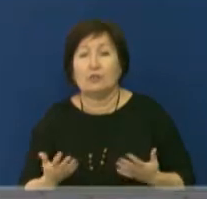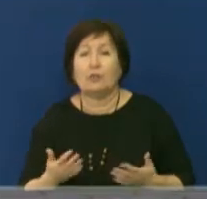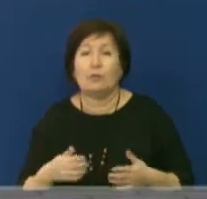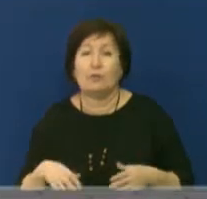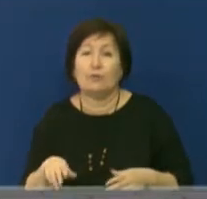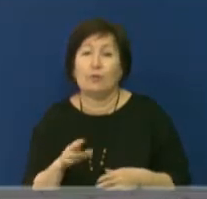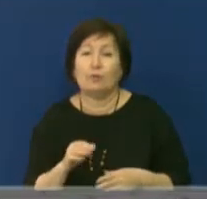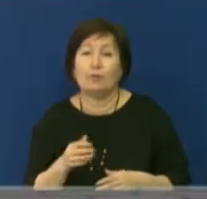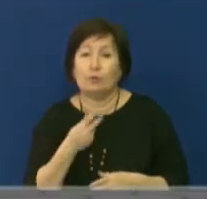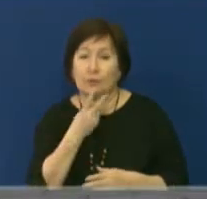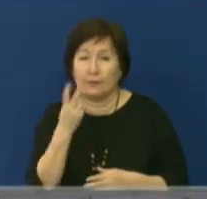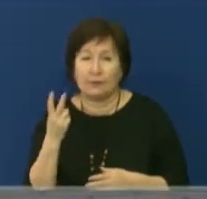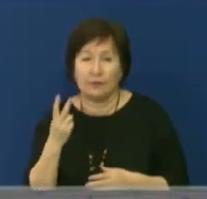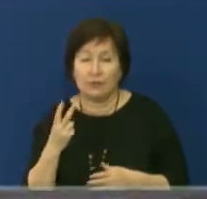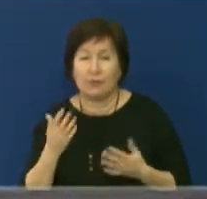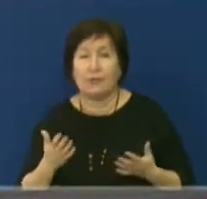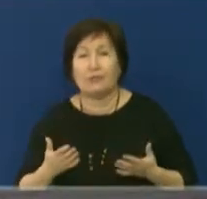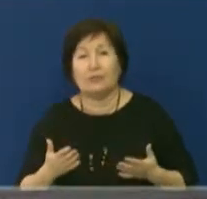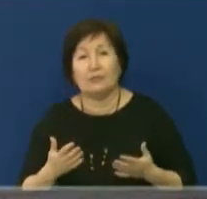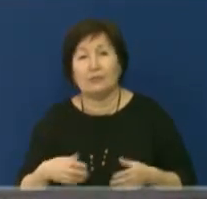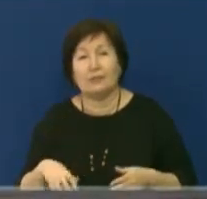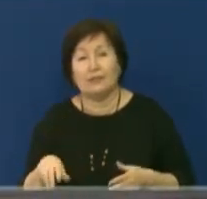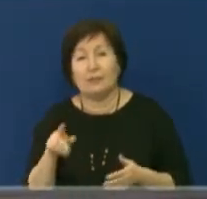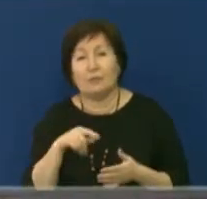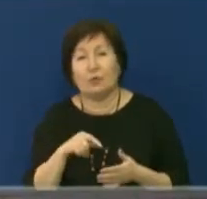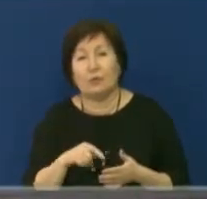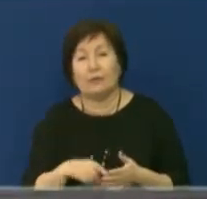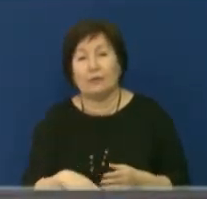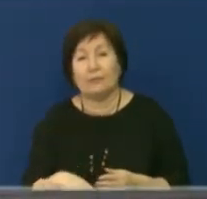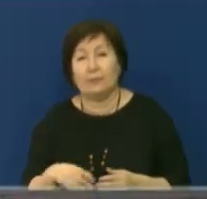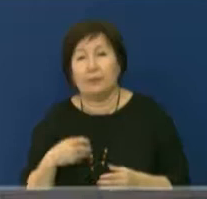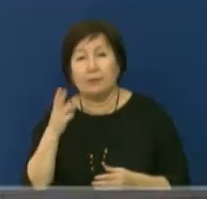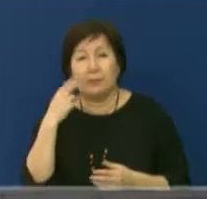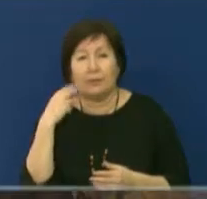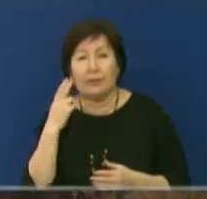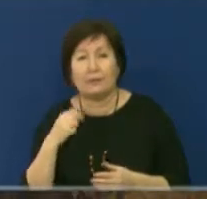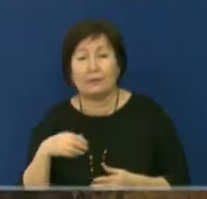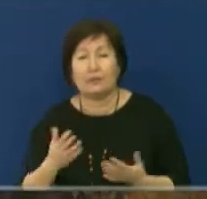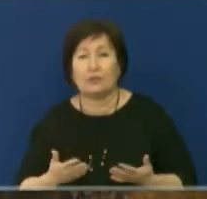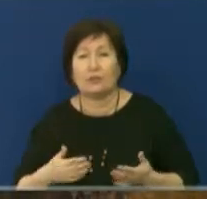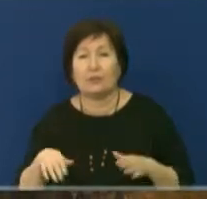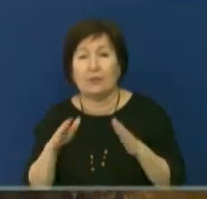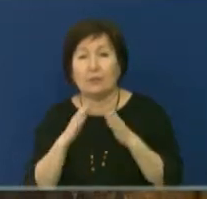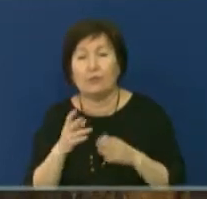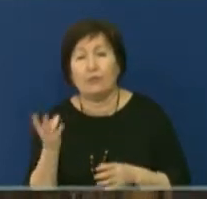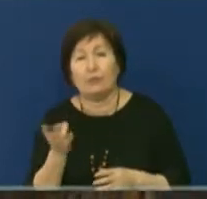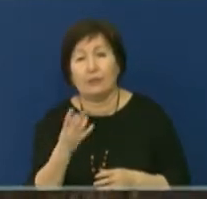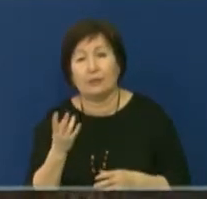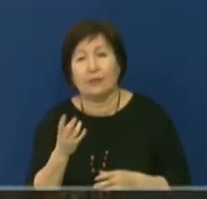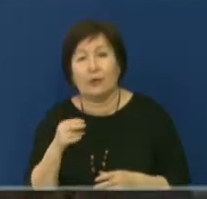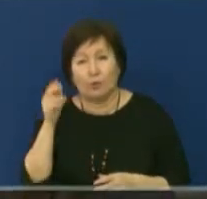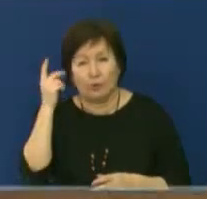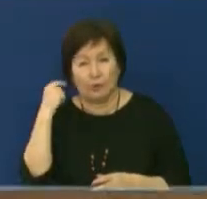Семея, говорит Бахытжан Баяхметов. При этом аким города отметил, что при покраске жилых домов важно учитывать архитектурные особенности